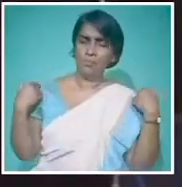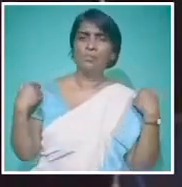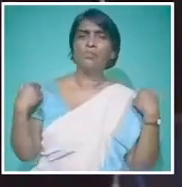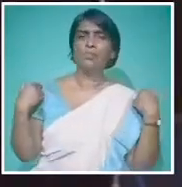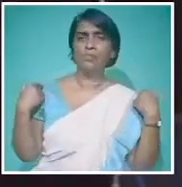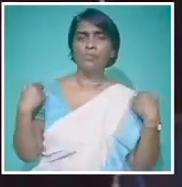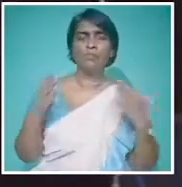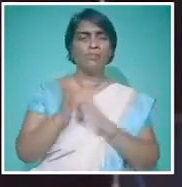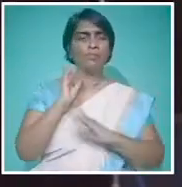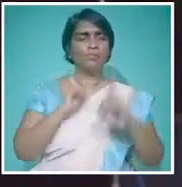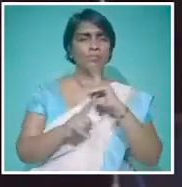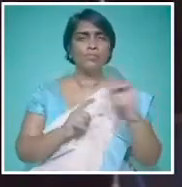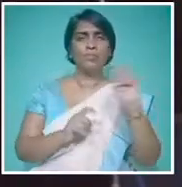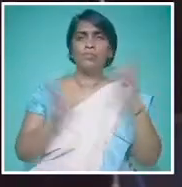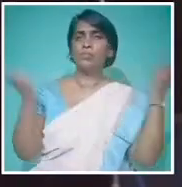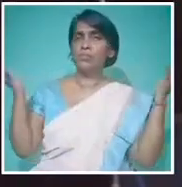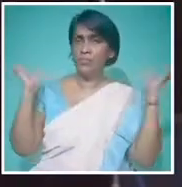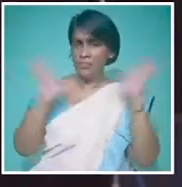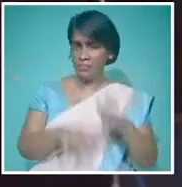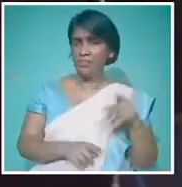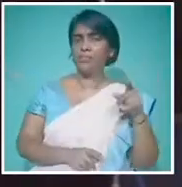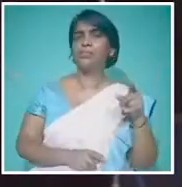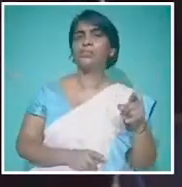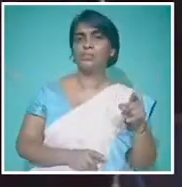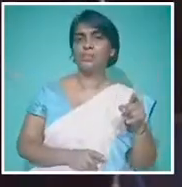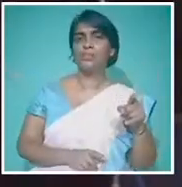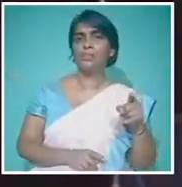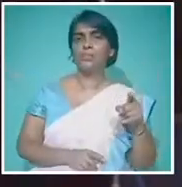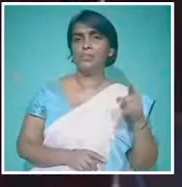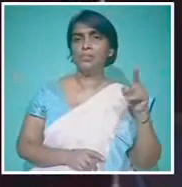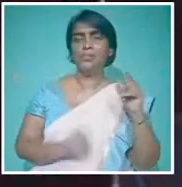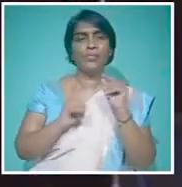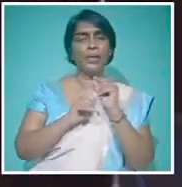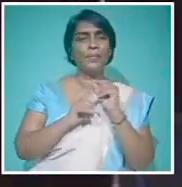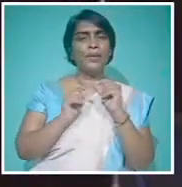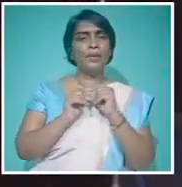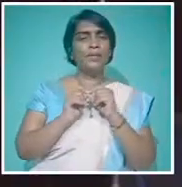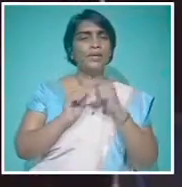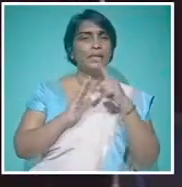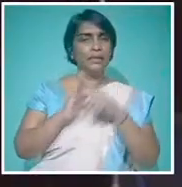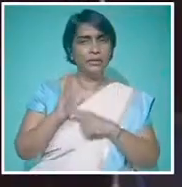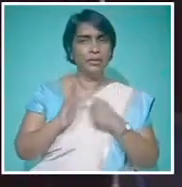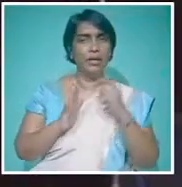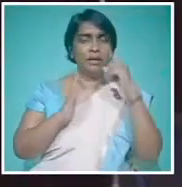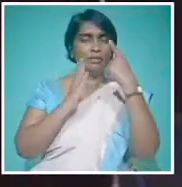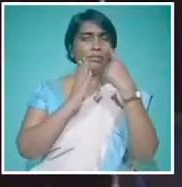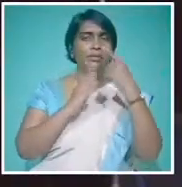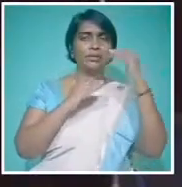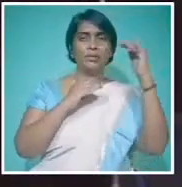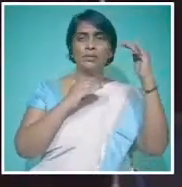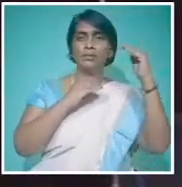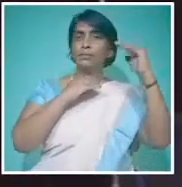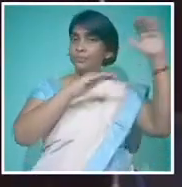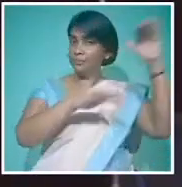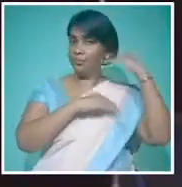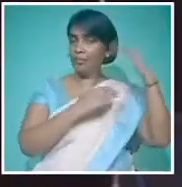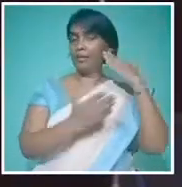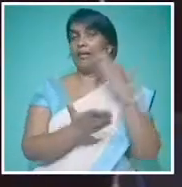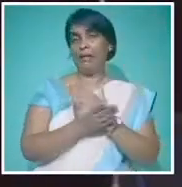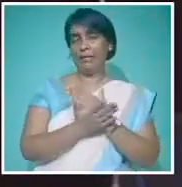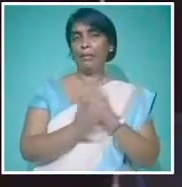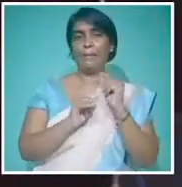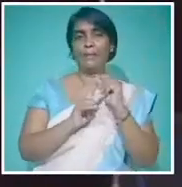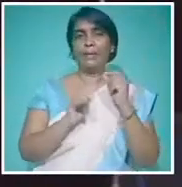හැම අමාත්‍යංශක නිලධාරීන් ගෙන්නලා ඒ වෙන විටත් පීබි ජයසුන්දර ලයිස්තුවක් ආනෙන එක රටට ගෙන්නන එක නවත්තලා